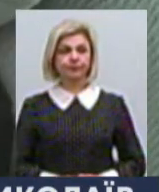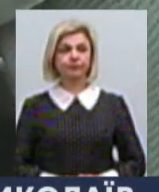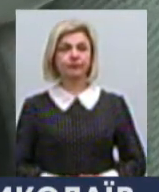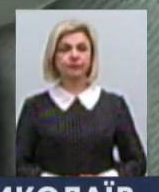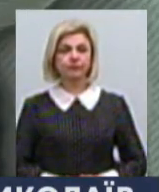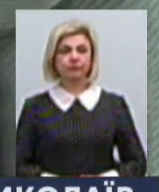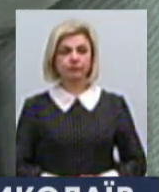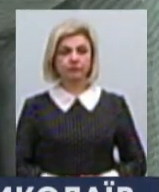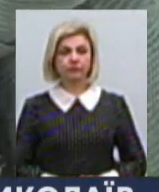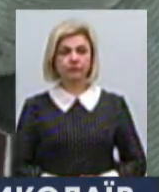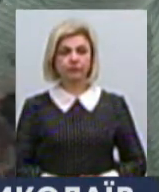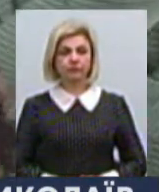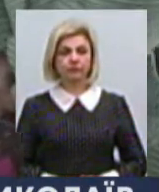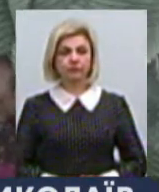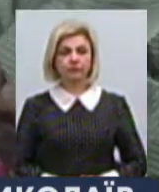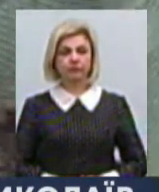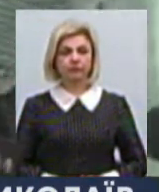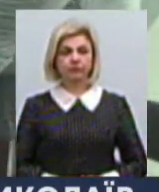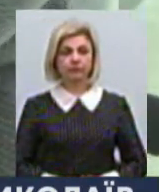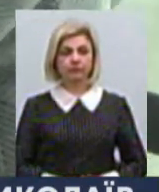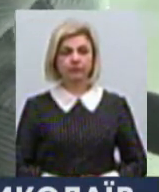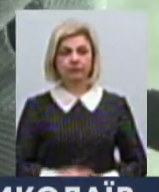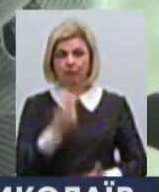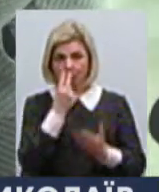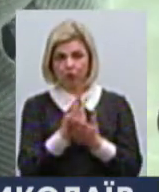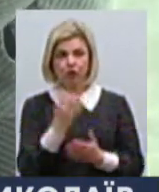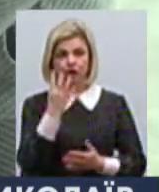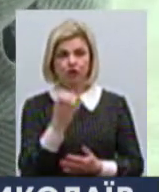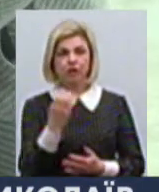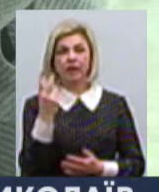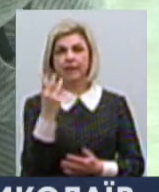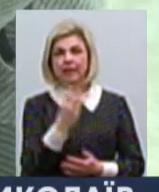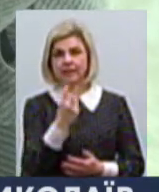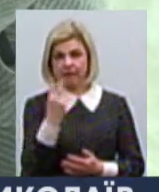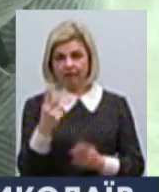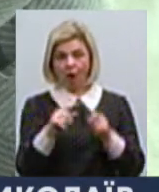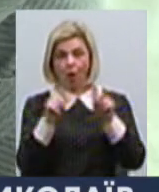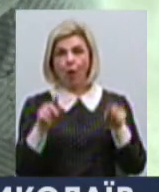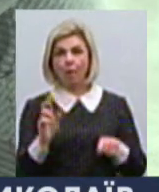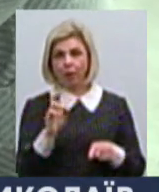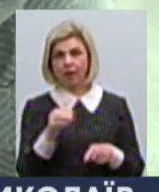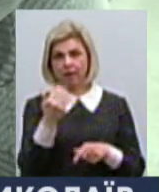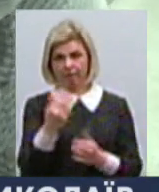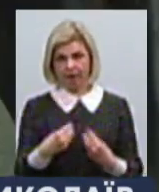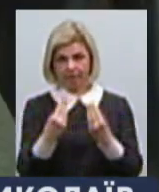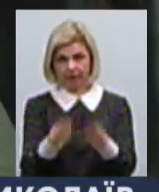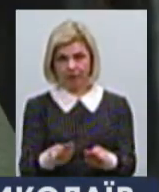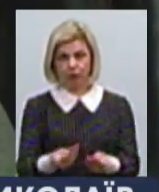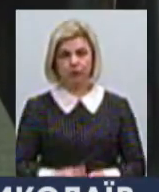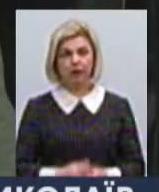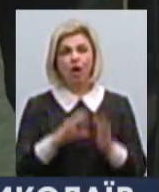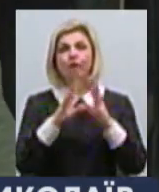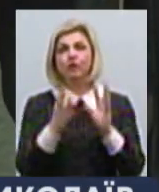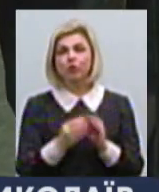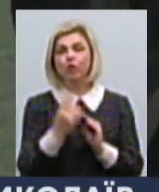Ну, хорошо, слава Богу. Дивіться, от 432 бюлетені вам видається. Усього в